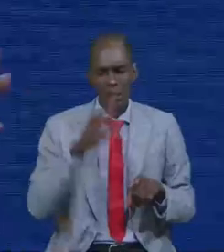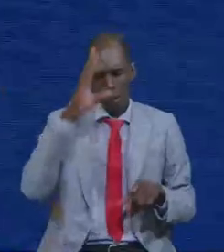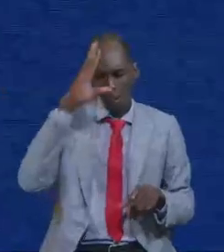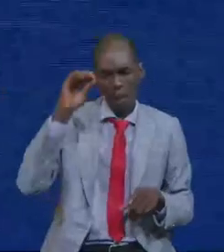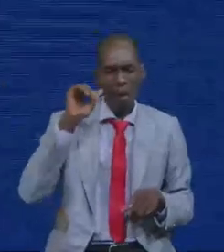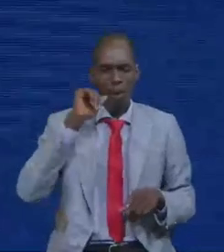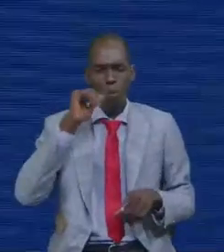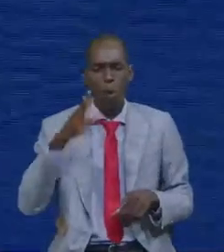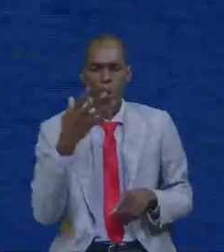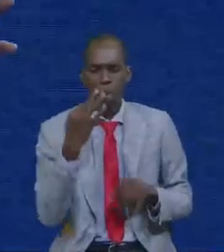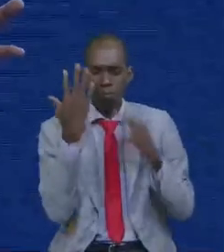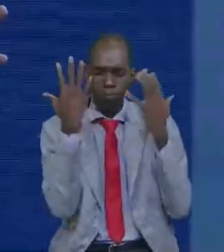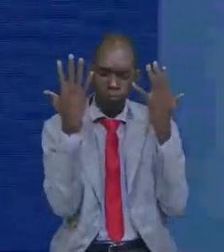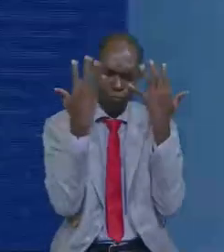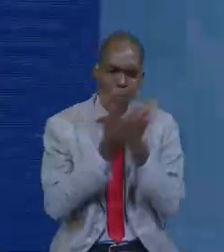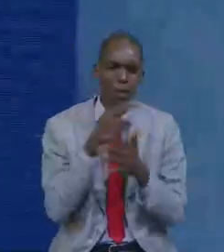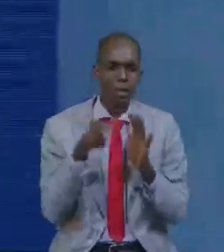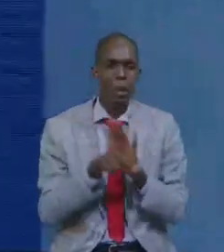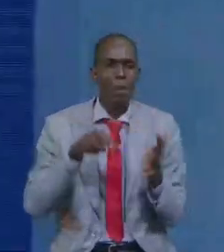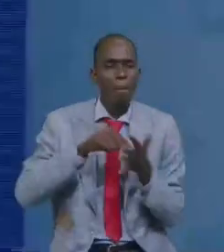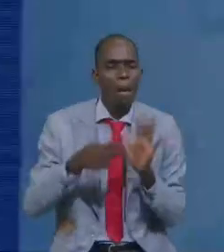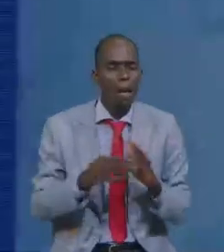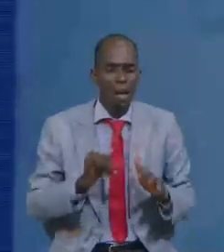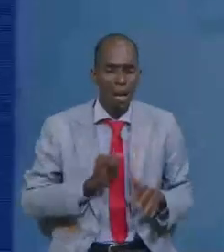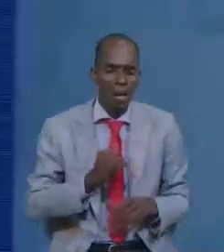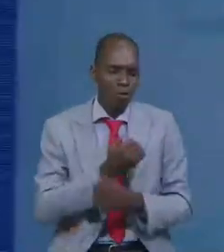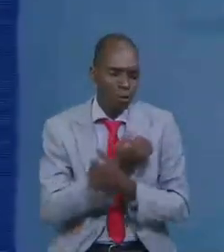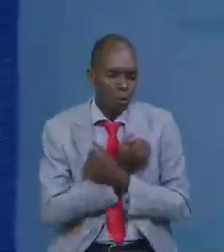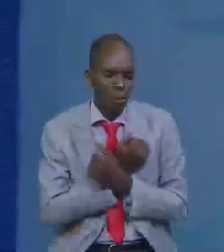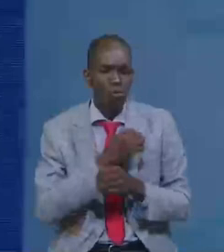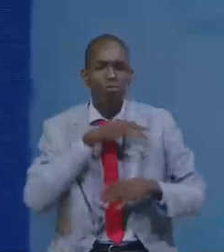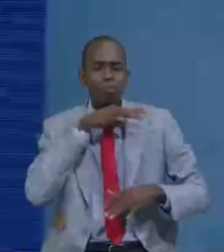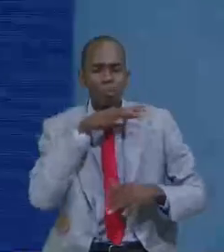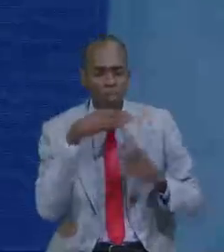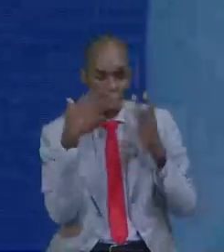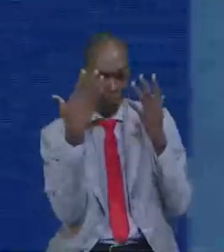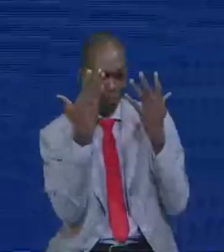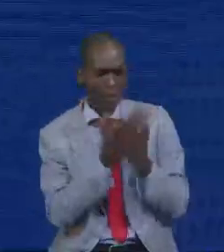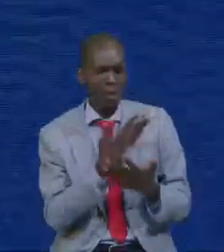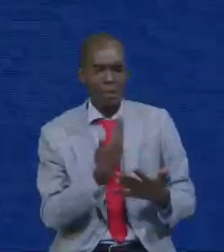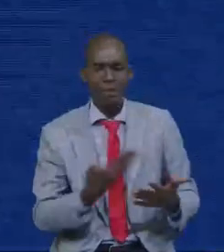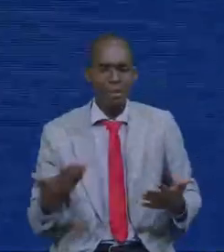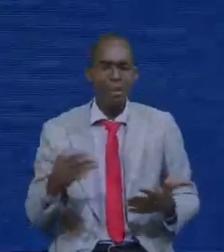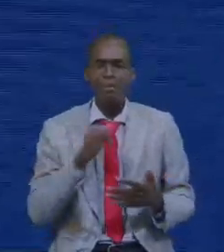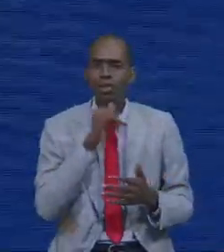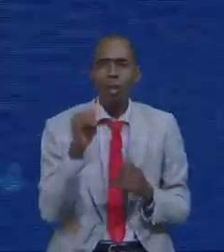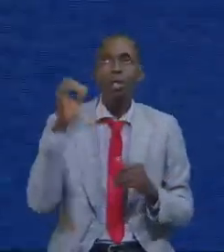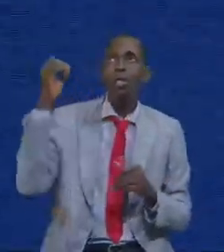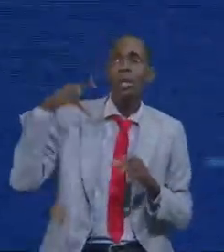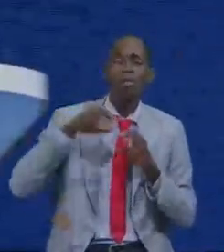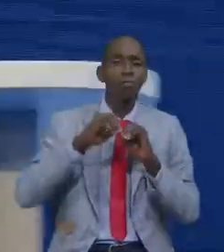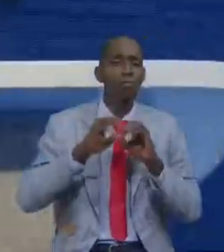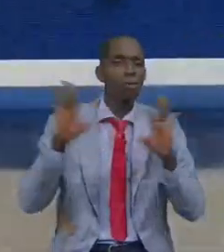J'évite la lumière. Je me suis joué à une société des ténèbres. Cette chose que j'ai faite, oh, je me suis